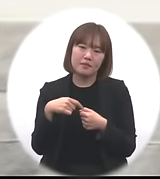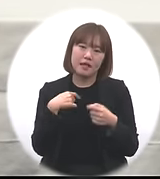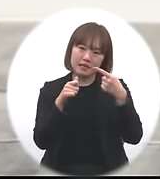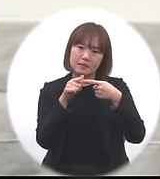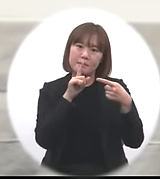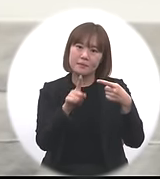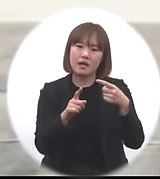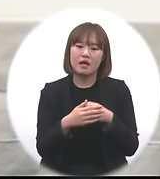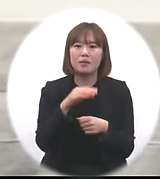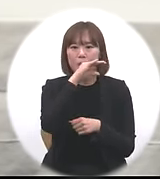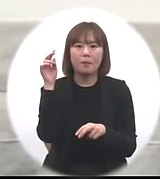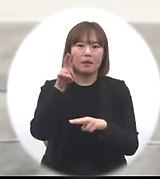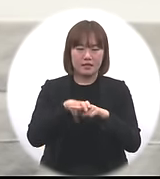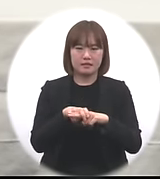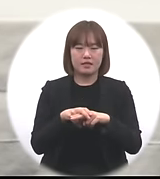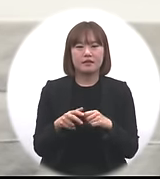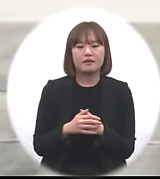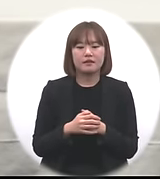얘기가 1번 이겁니다. 똑바로 앉아라.